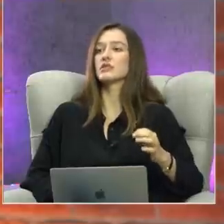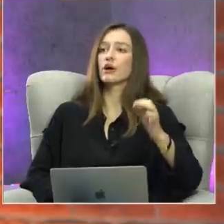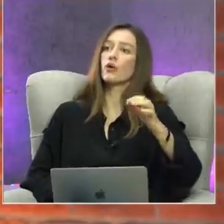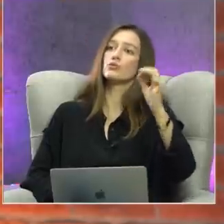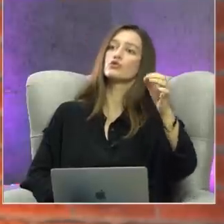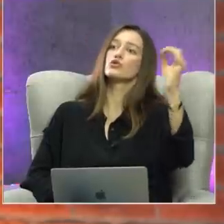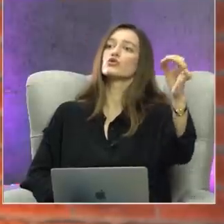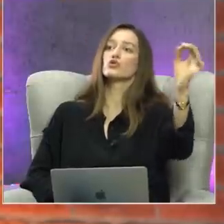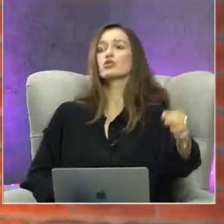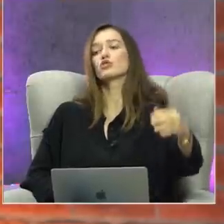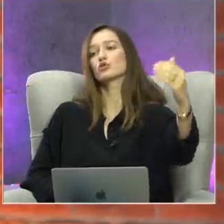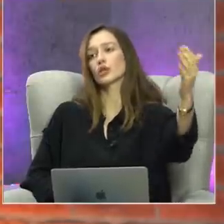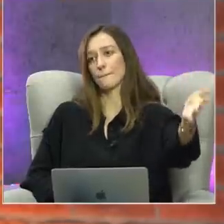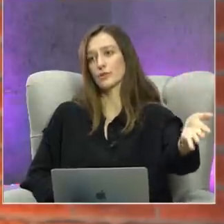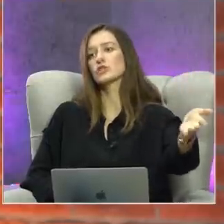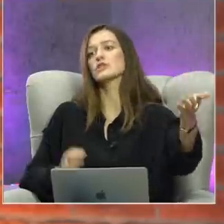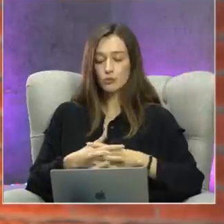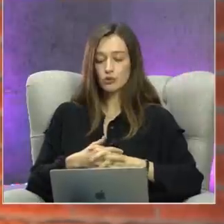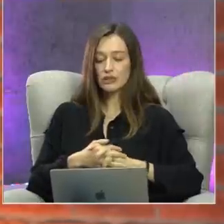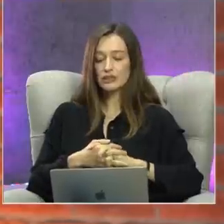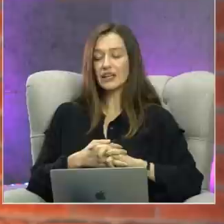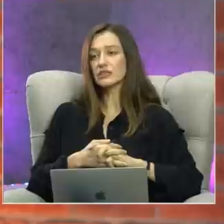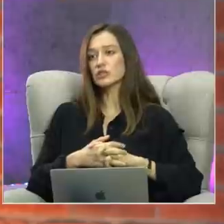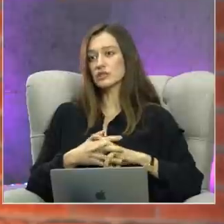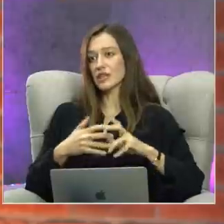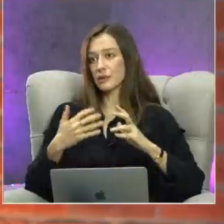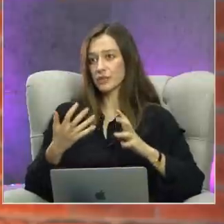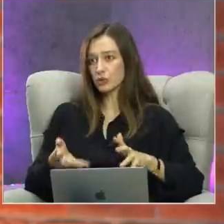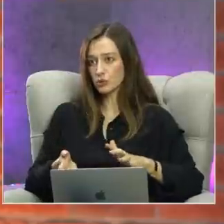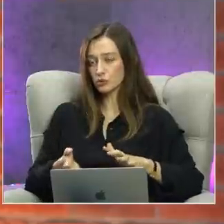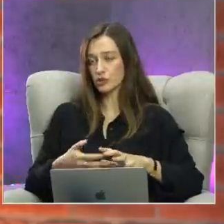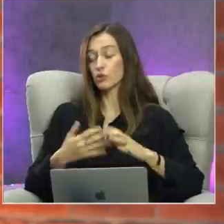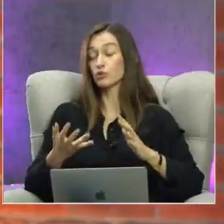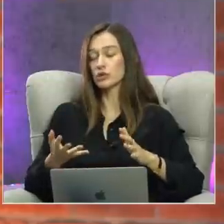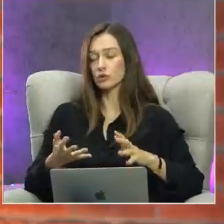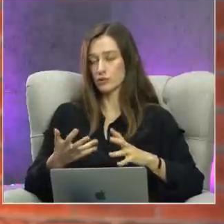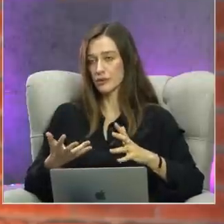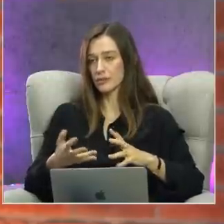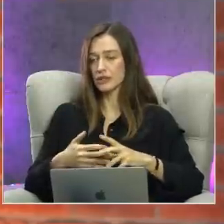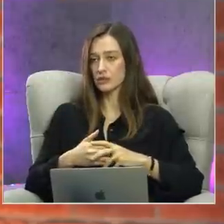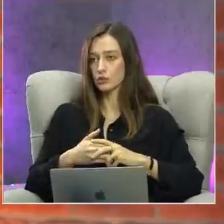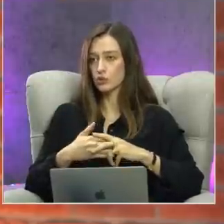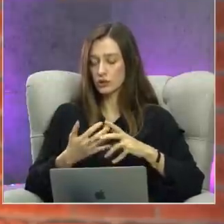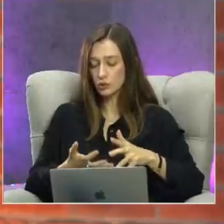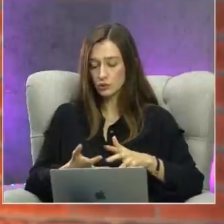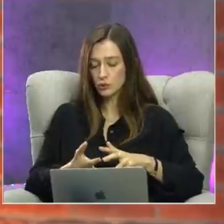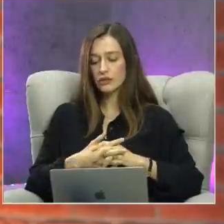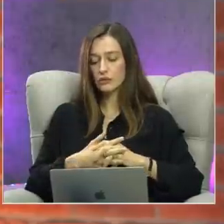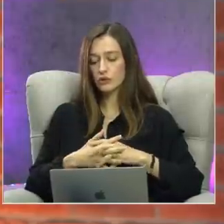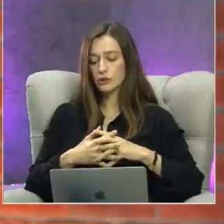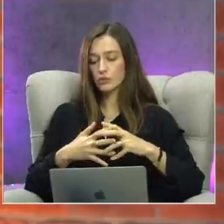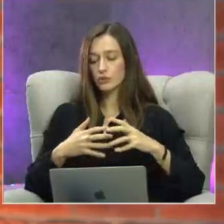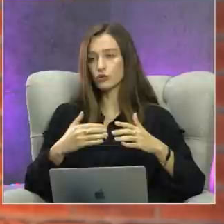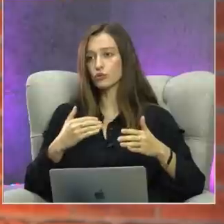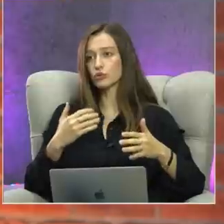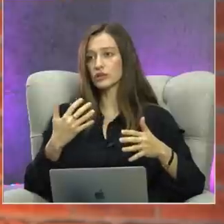bizde. İşte bak komşunun çocuğu da şunu yapmış. Bunların kalıcı sebepleri olur mu? Sonuçları olur mu sebepleri? Sonuçları olur mu?